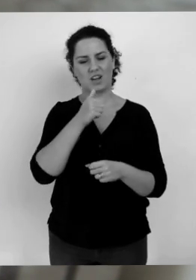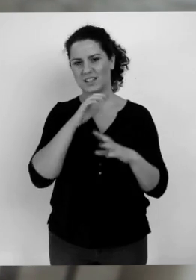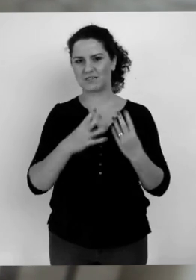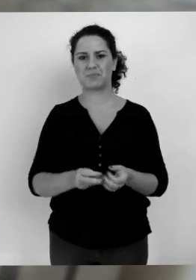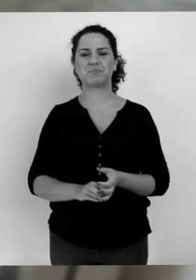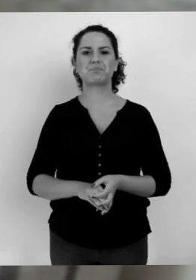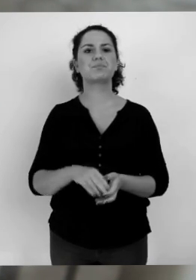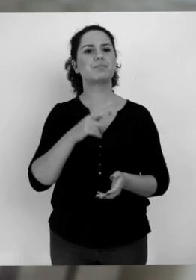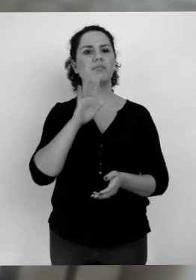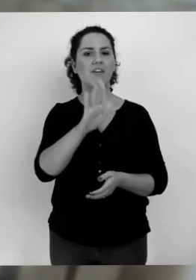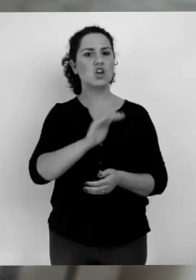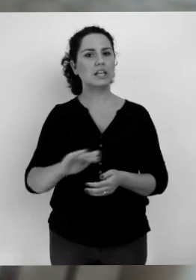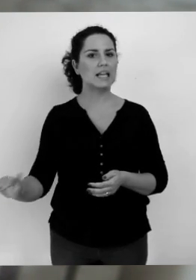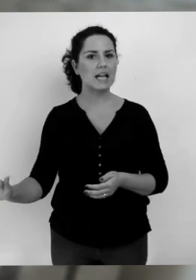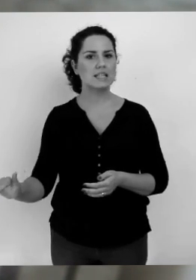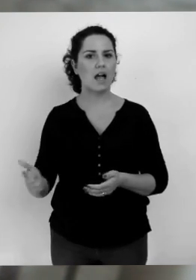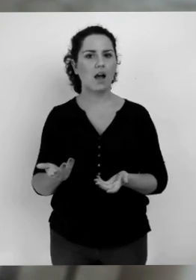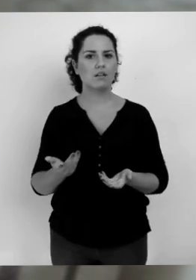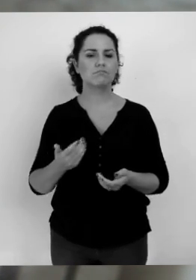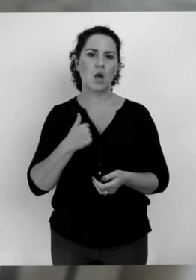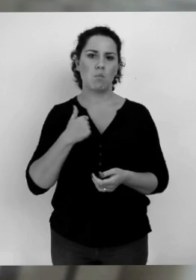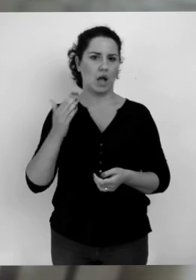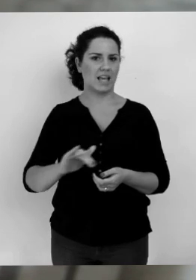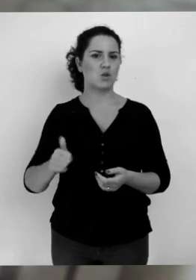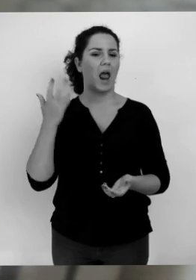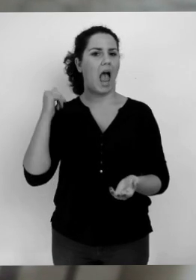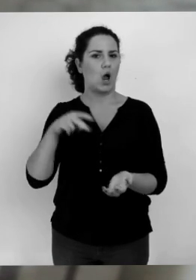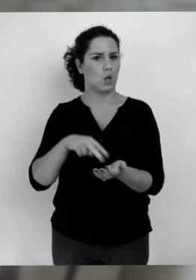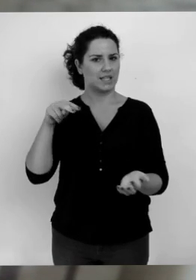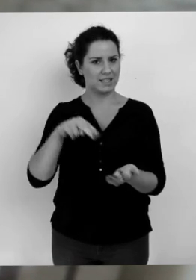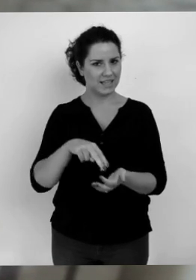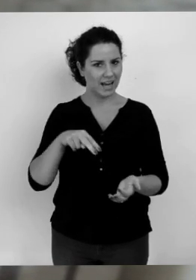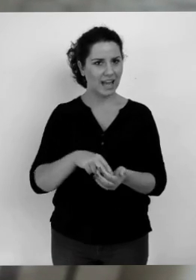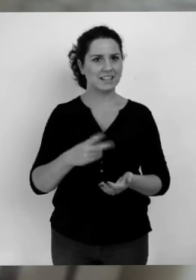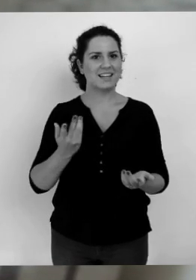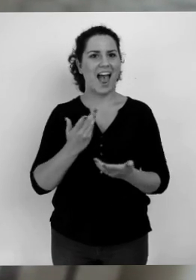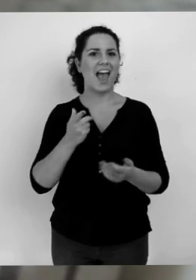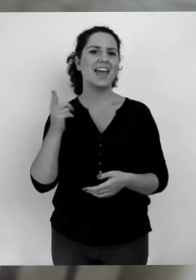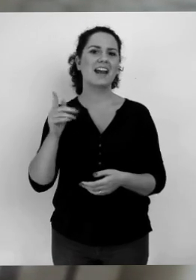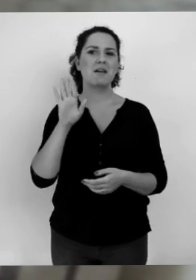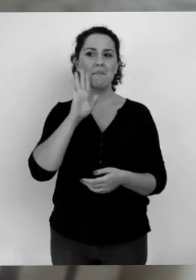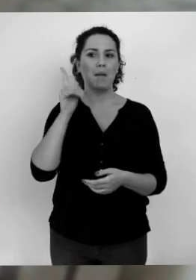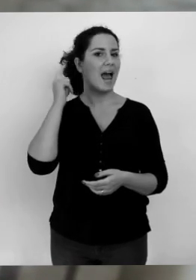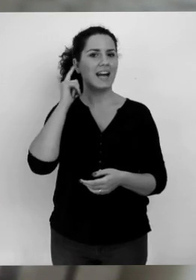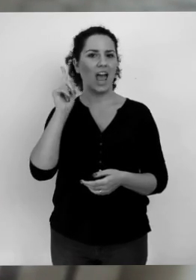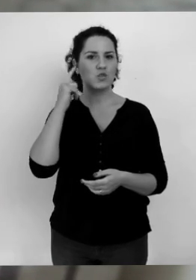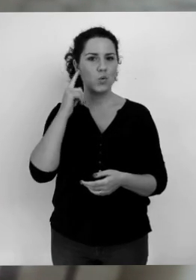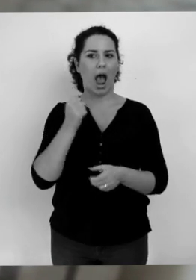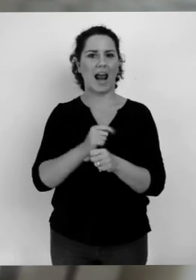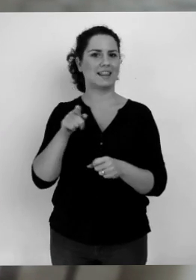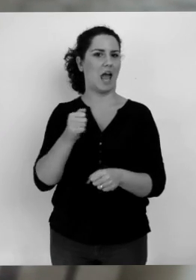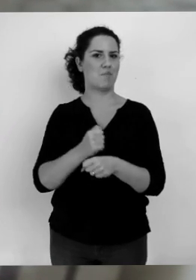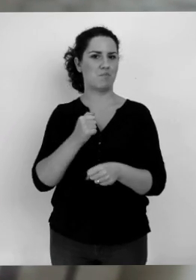isto. A reci mi, vaša djeca? Moja djeca su bila jako sretna. Ja se to mama ne čuje, a radi te